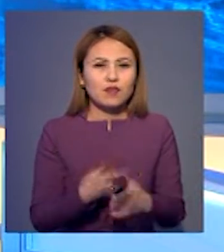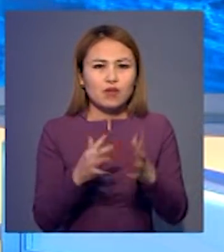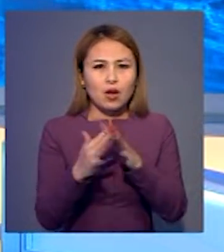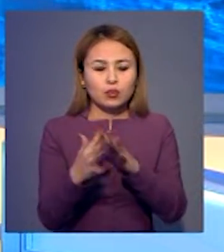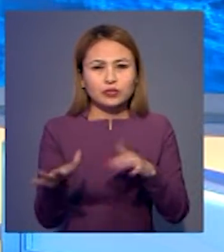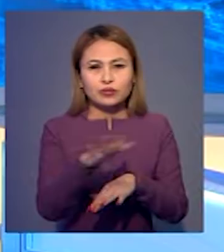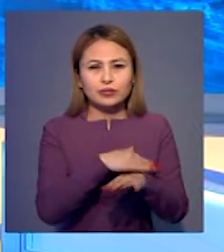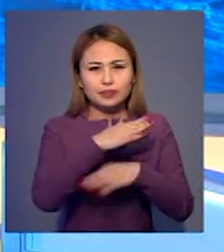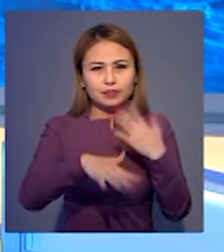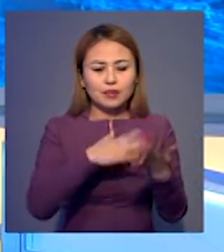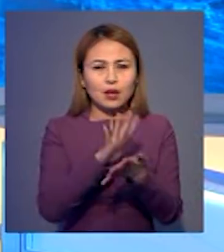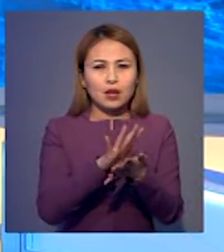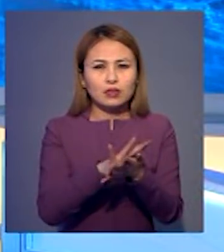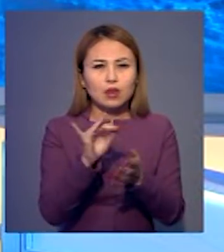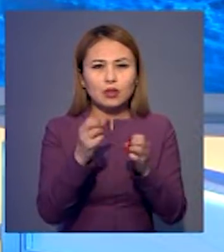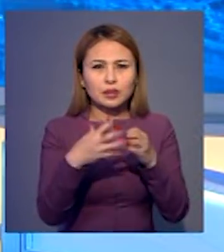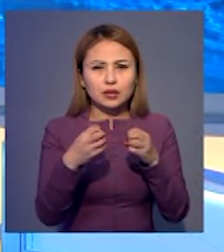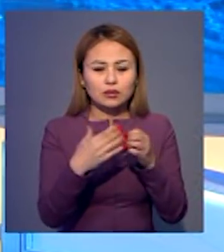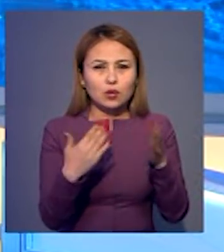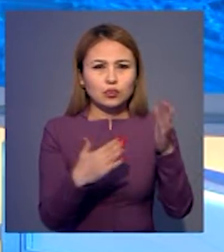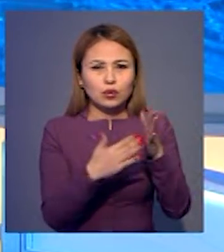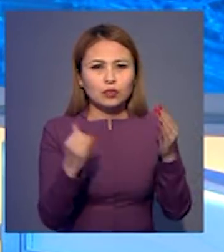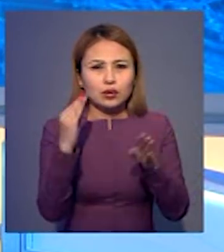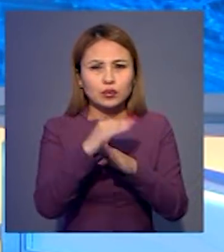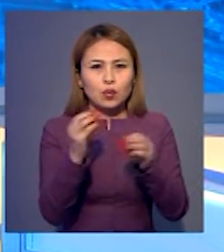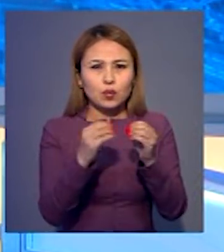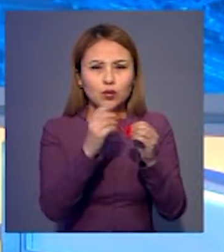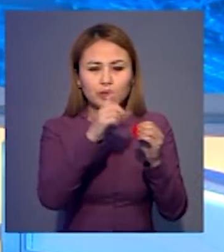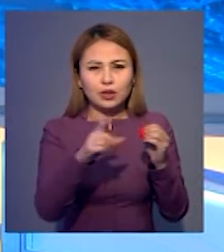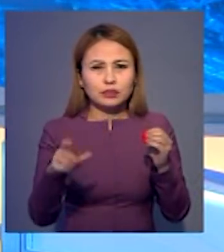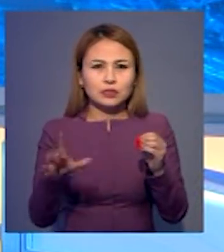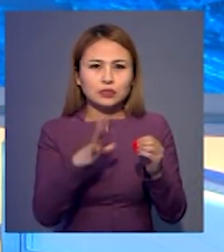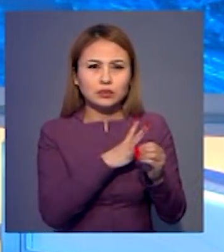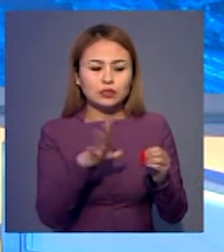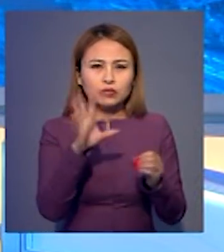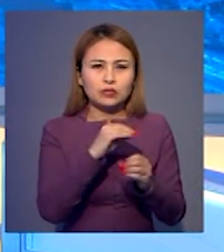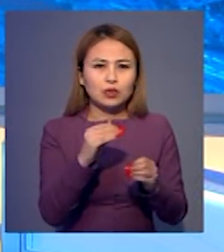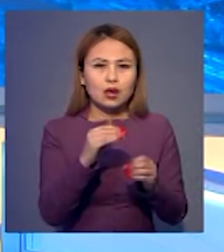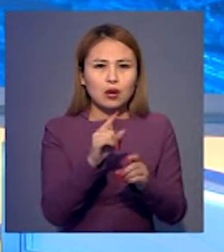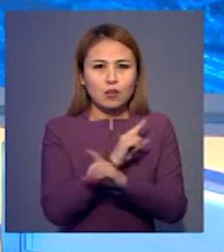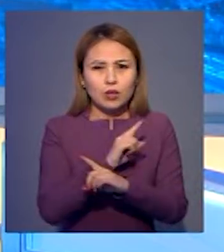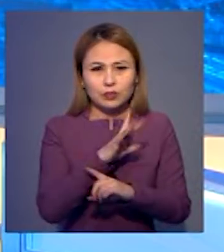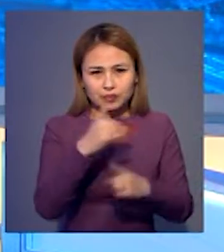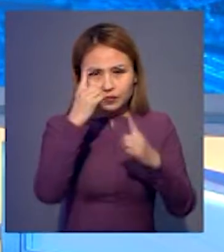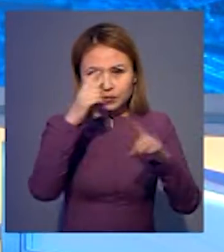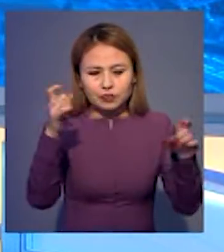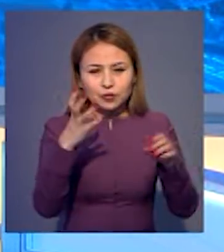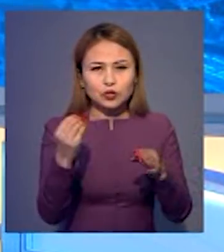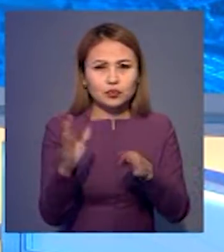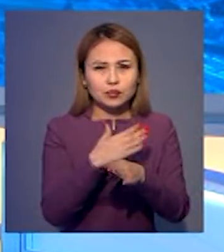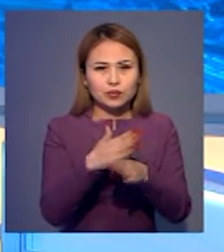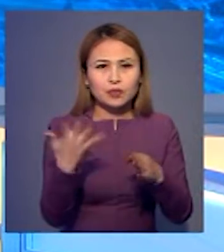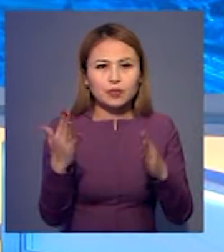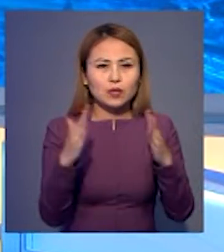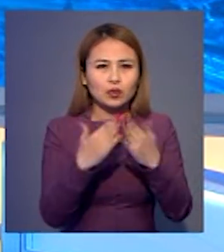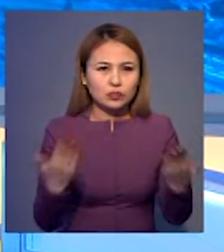провинциясындағы лай көшкіннен қаза тапқандар саны 15-ке жетті. Бұған дейін 10 адам жан құшты деп хабарлаған болатынбыз. Бұдан бөлек